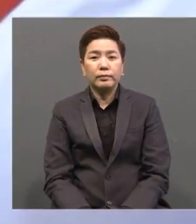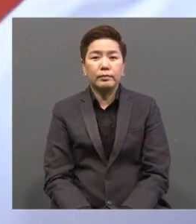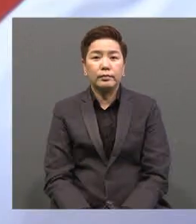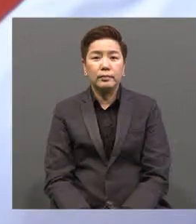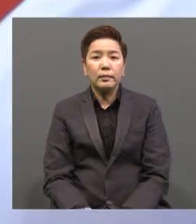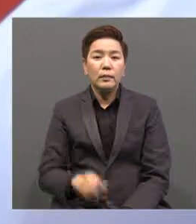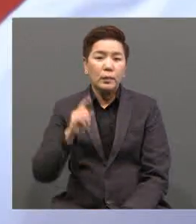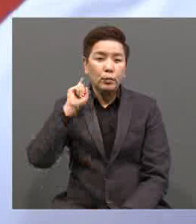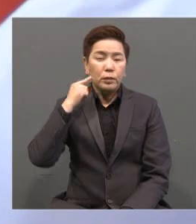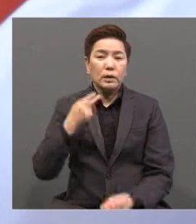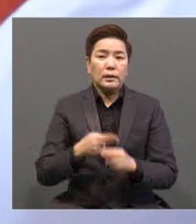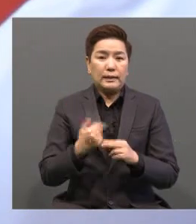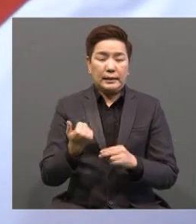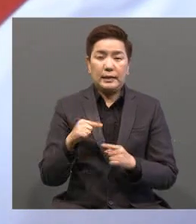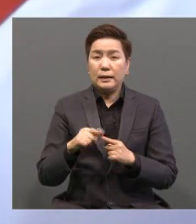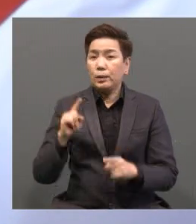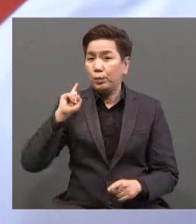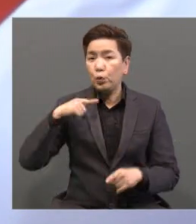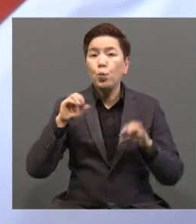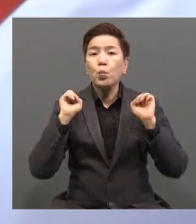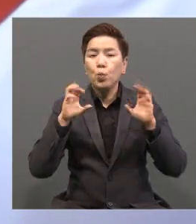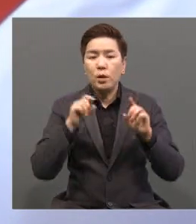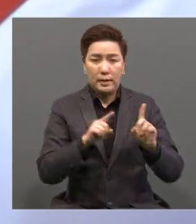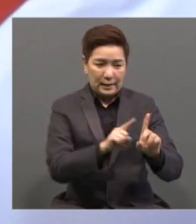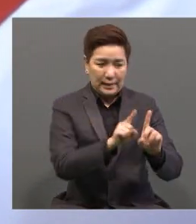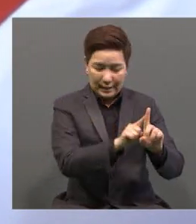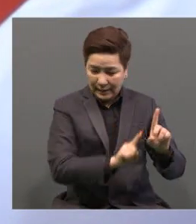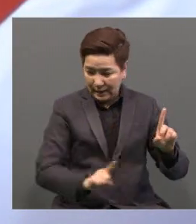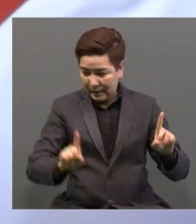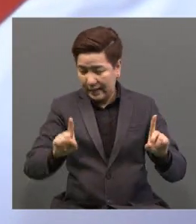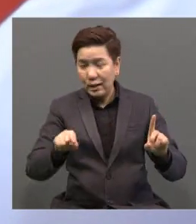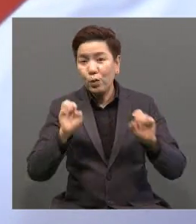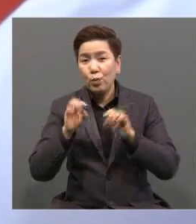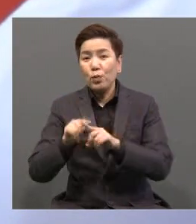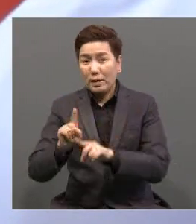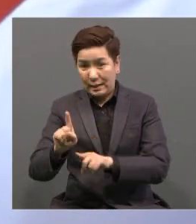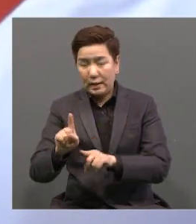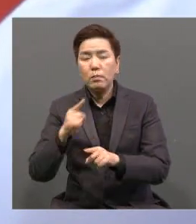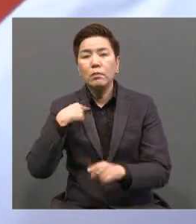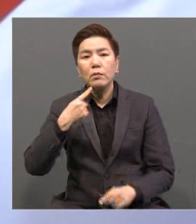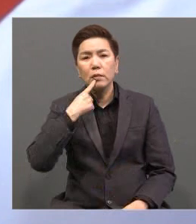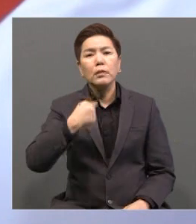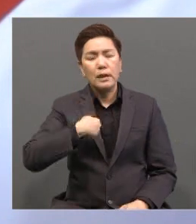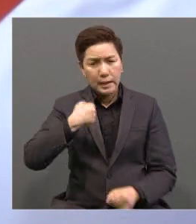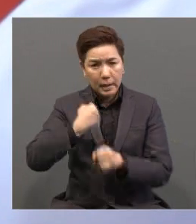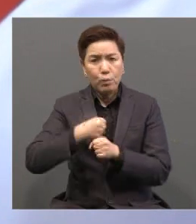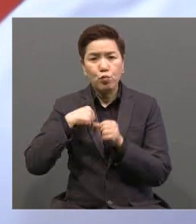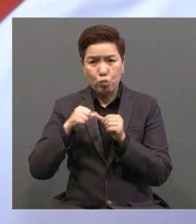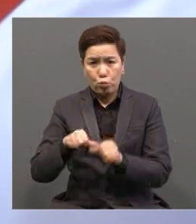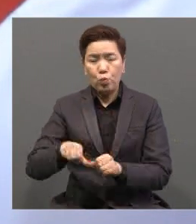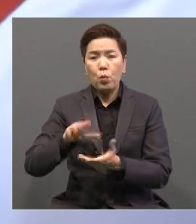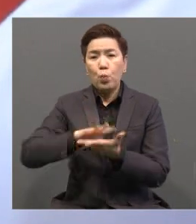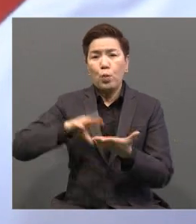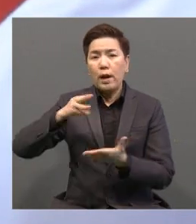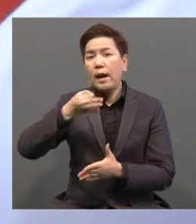ทางด้านของนางสาวถาปณีสุขนิดนะคะครูวิทยาลัยอาชีวศึกษาพดุงประชายะลาค่ะเปิดเผยว่าทำงานที่นี่มา3ปีด้ว